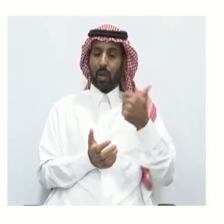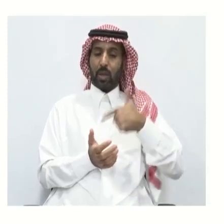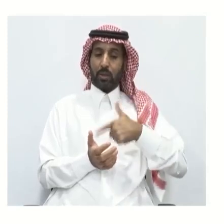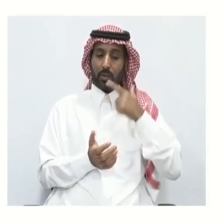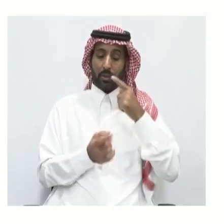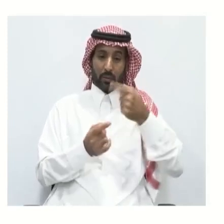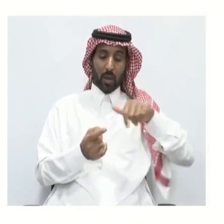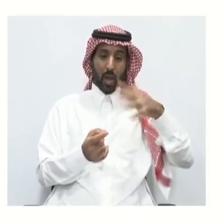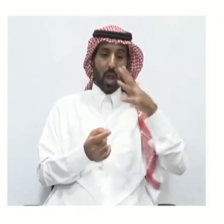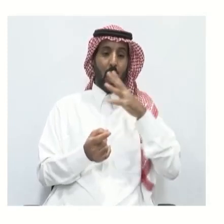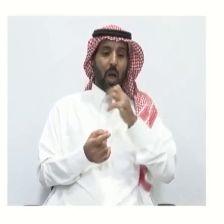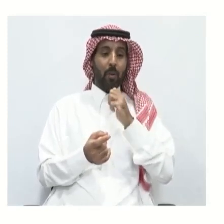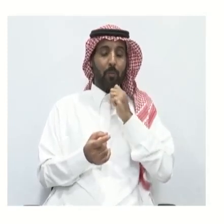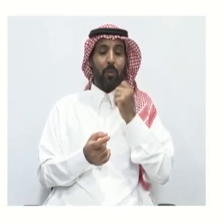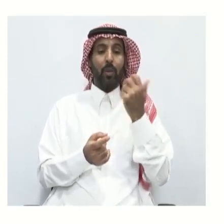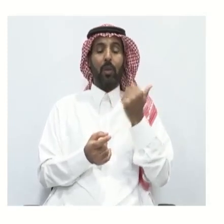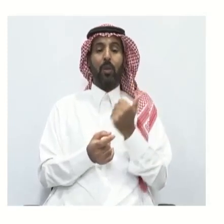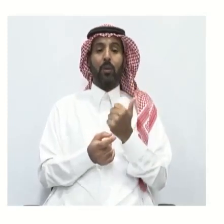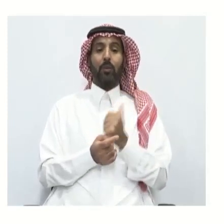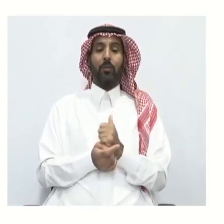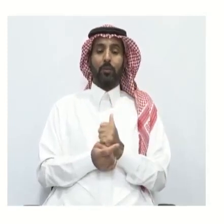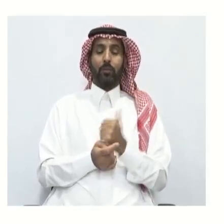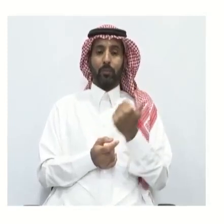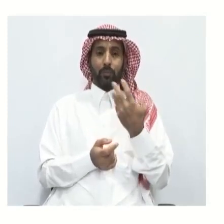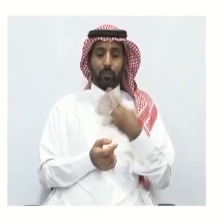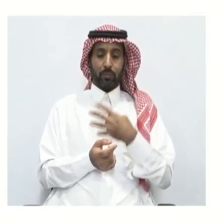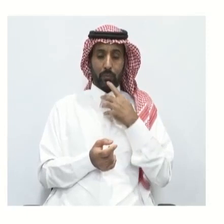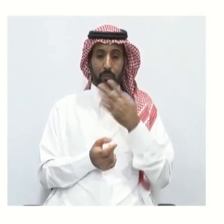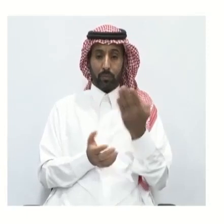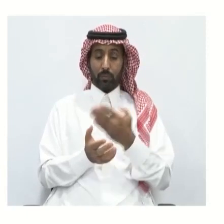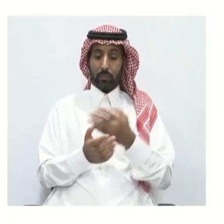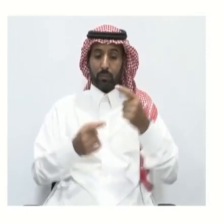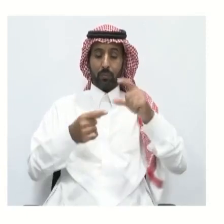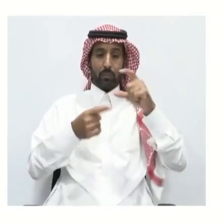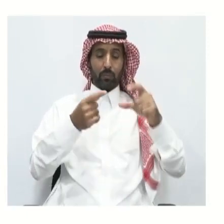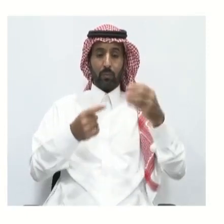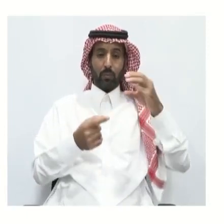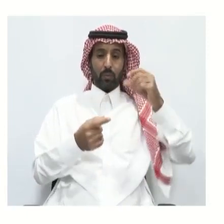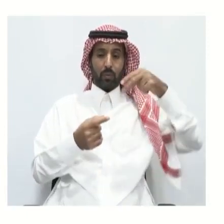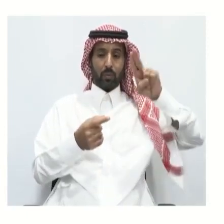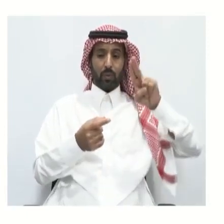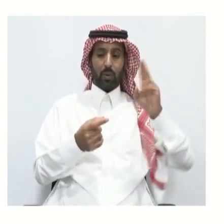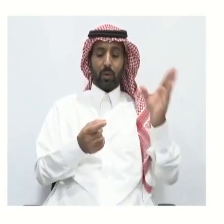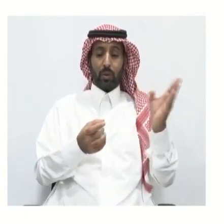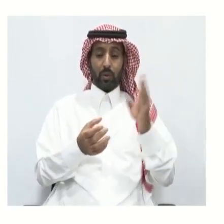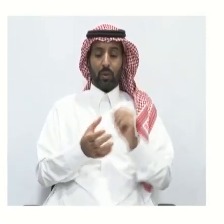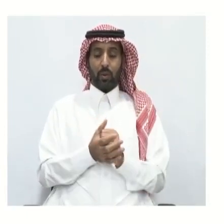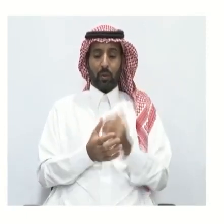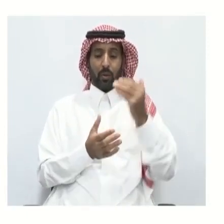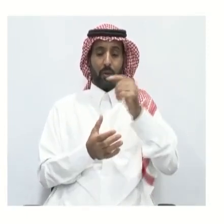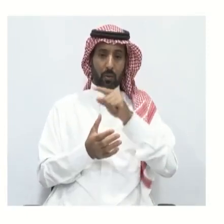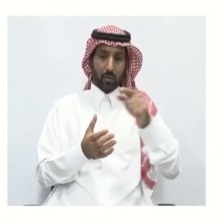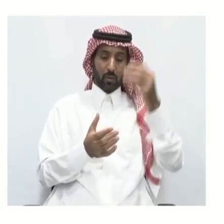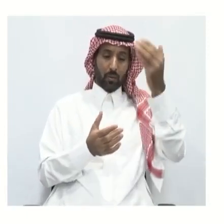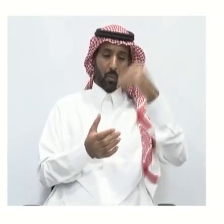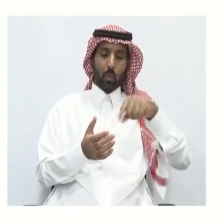الجرامات الى مولات للنحاس واستخرجناها عفوا صفر فاصله ثلاثه ثلاث مئه وخمسه